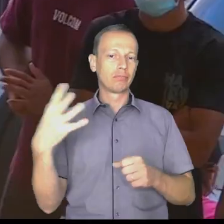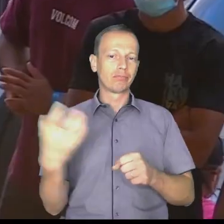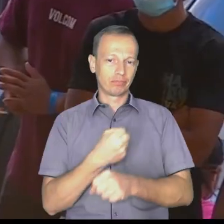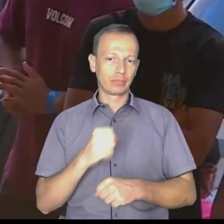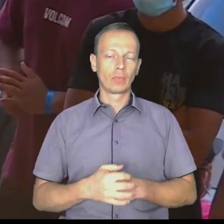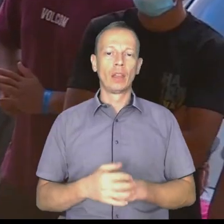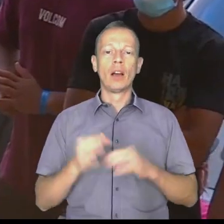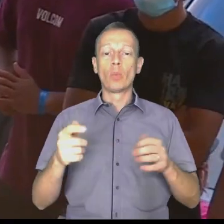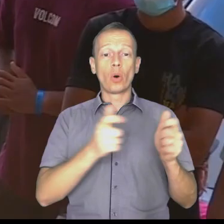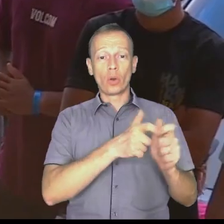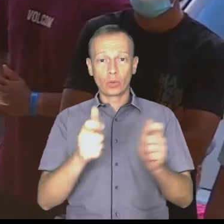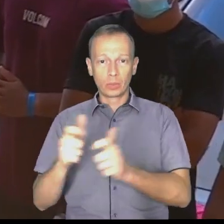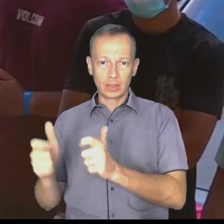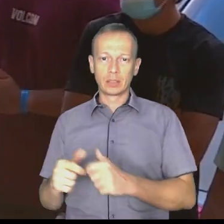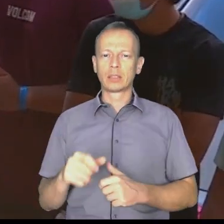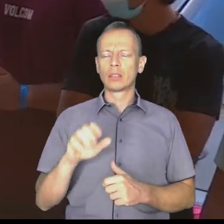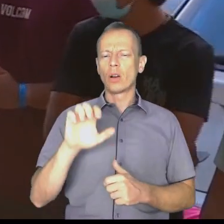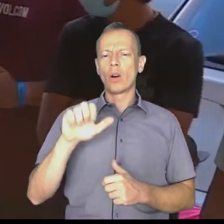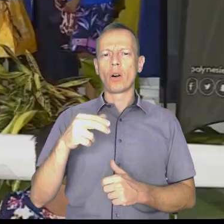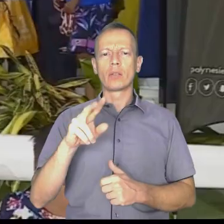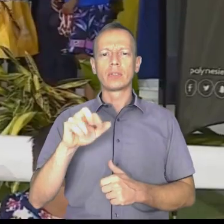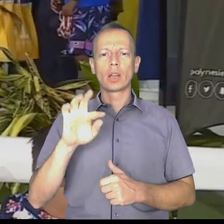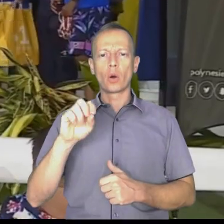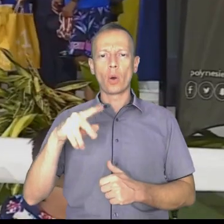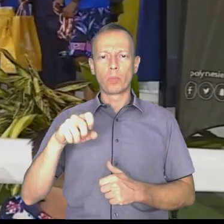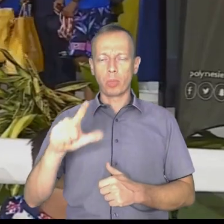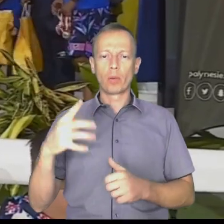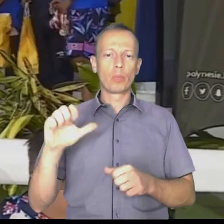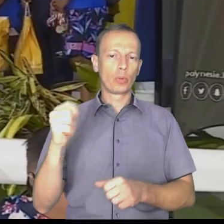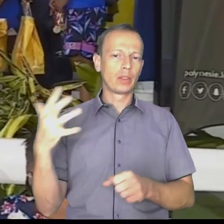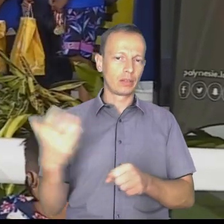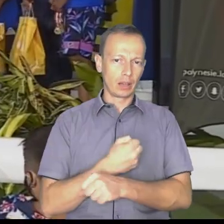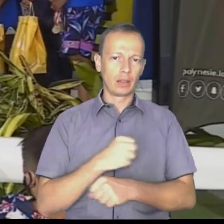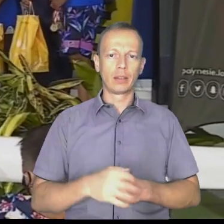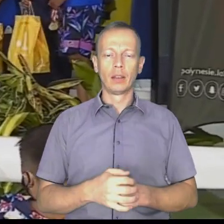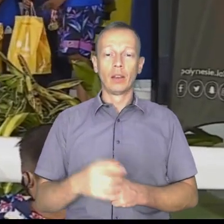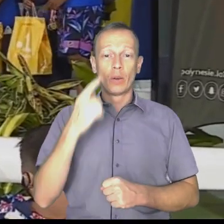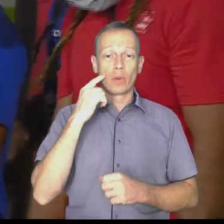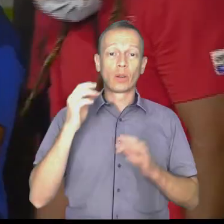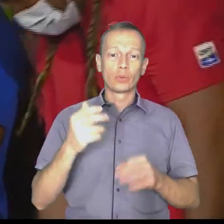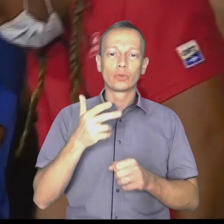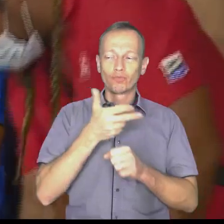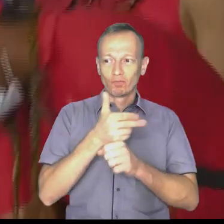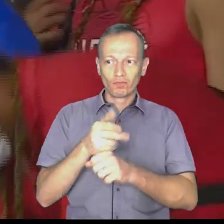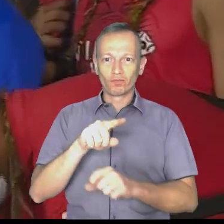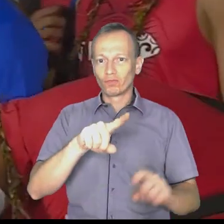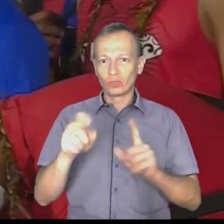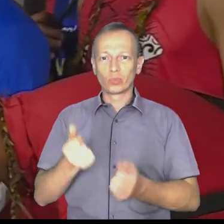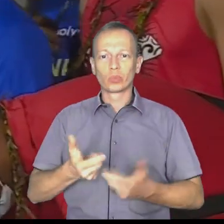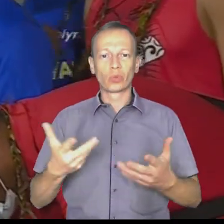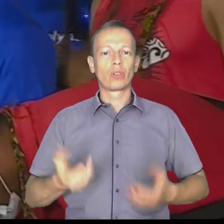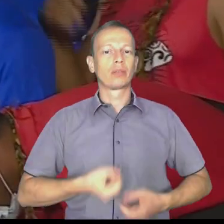des entreprises, Enviropol parvient ce ici sur la première marche du podium. Écoutez les réactions de quelques